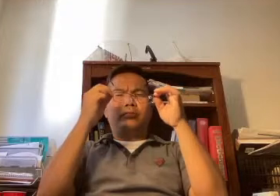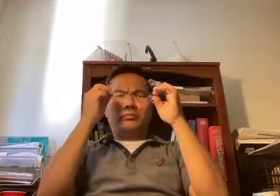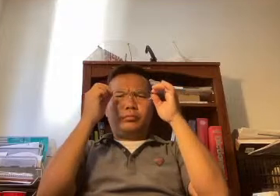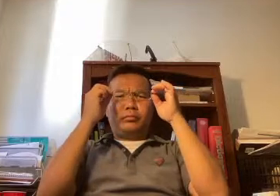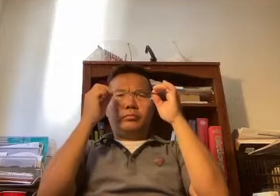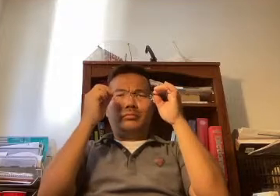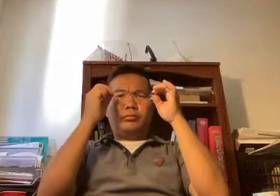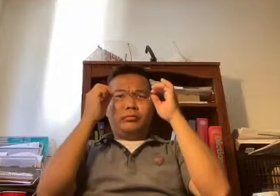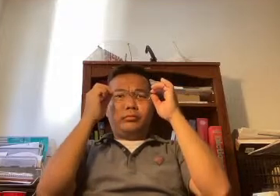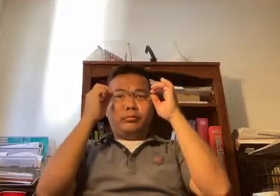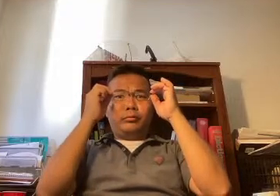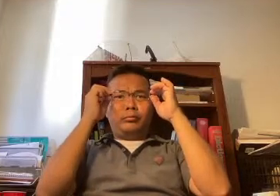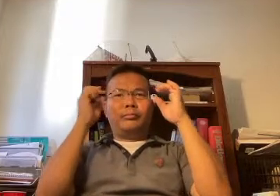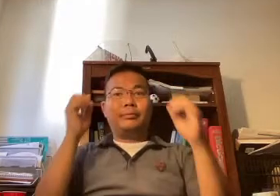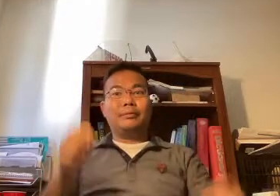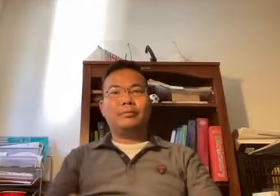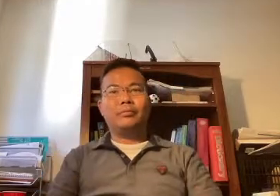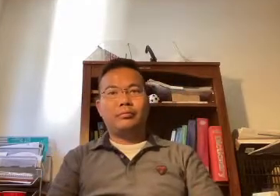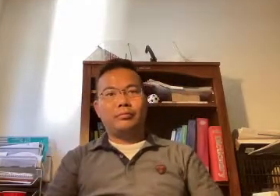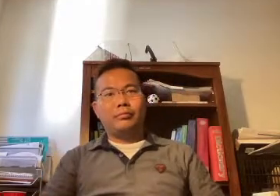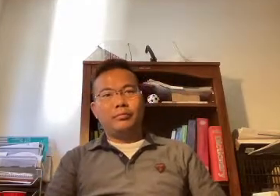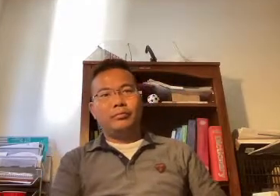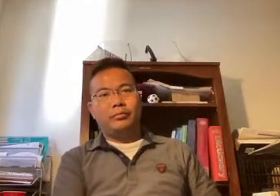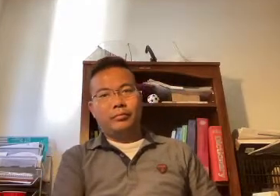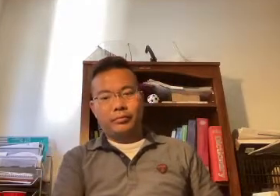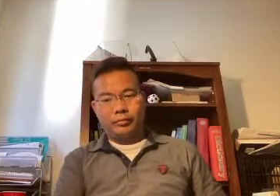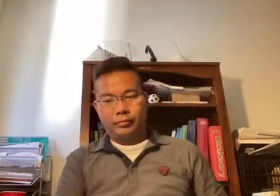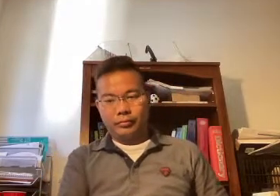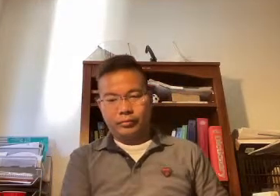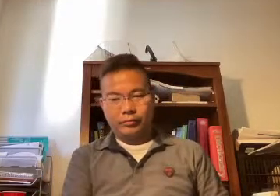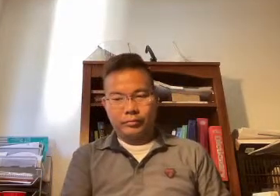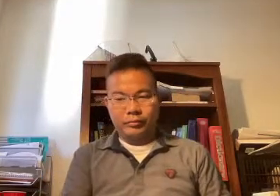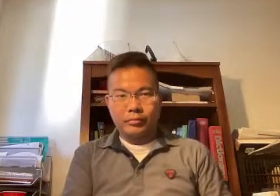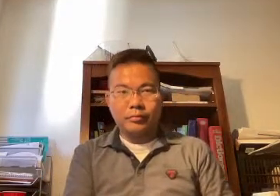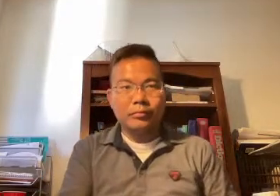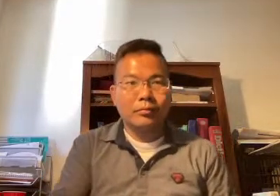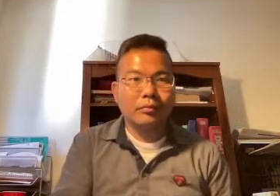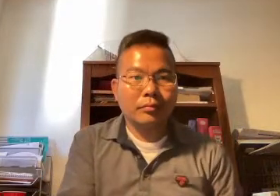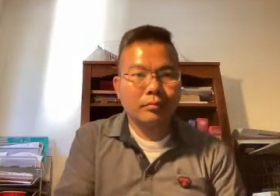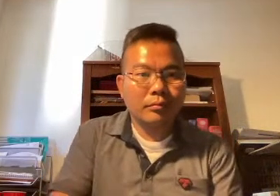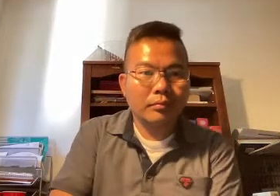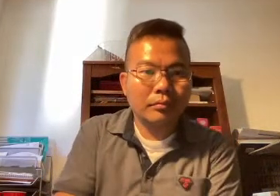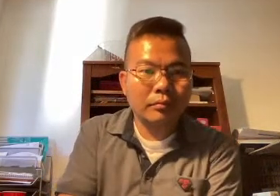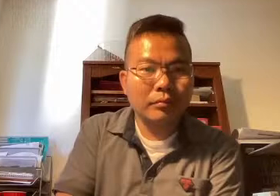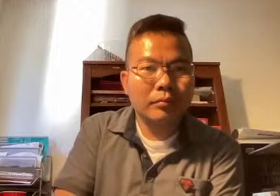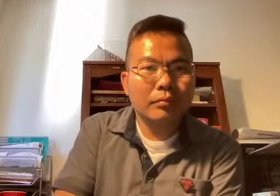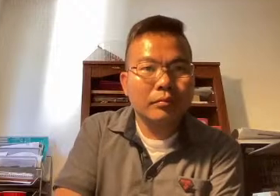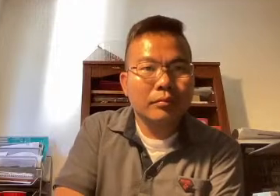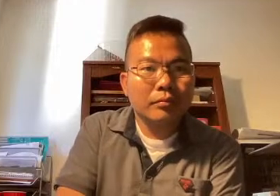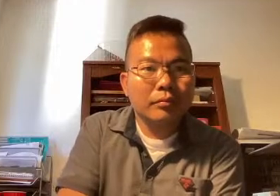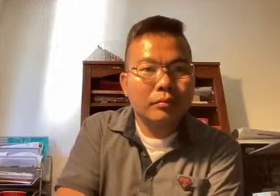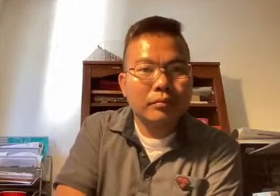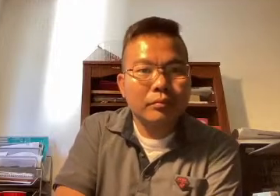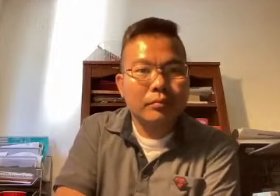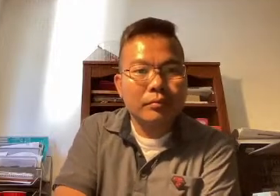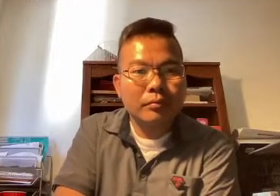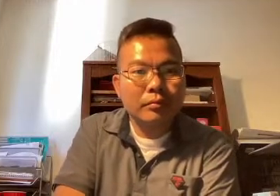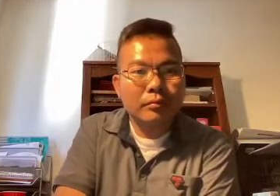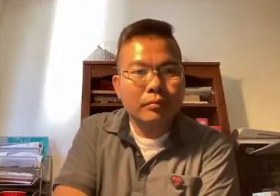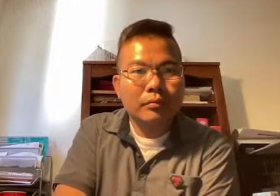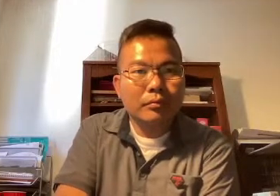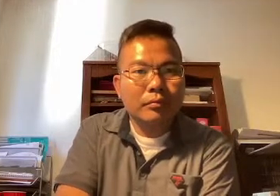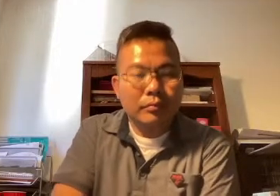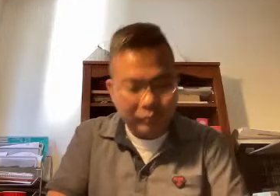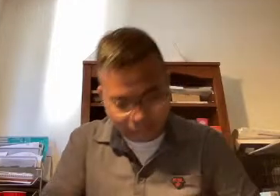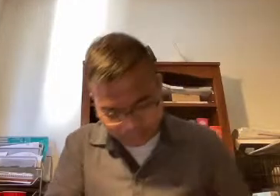con người mà kết nối với lại Ngọc Thiên Hương những thành phần xấu chẳng hạn như của Bắc Thiên Sinh hiện đó là 50.000 người đang kết nối với lại mới có mấy phút